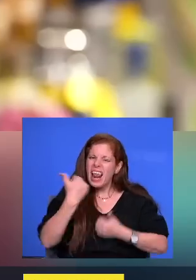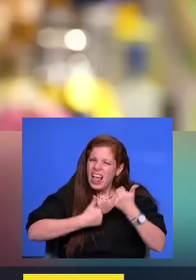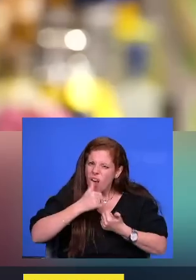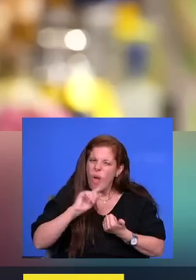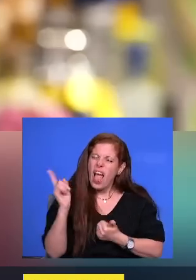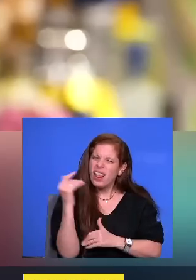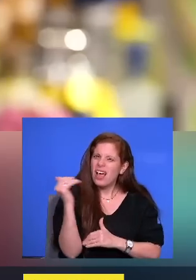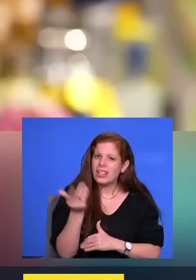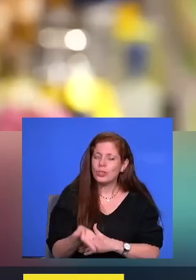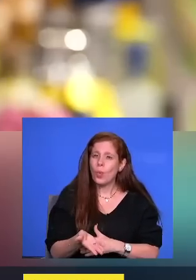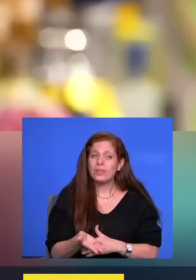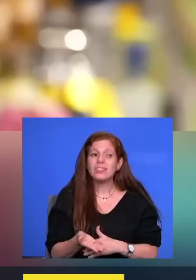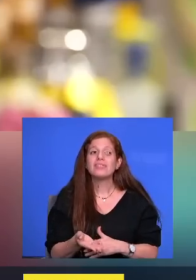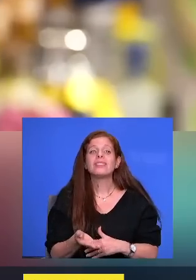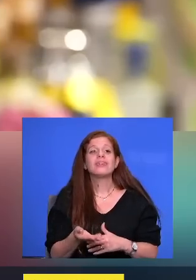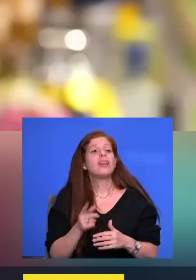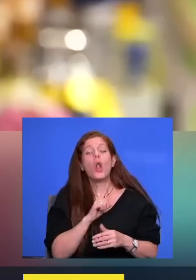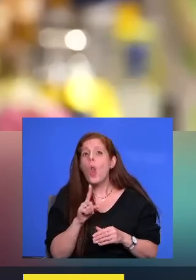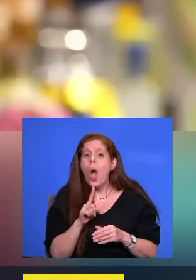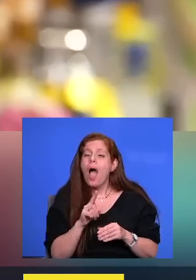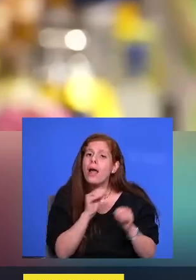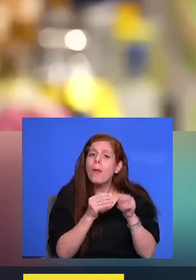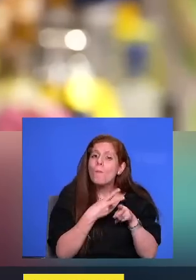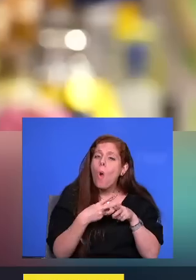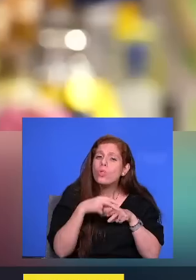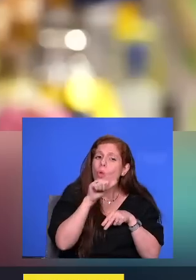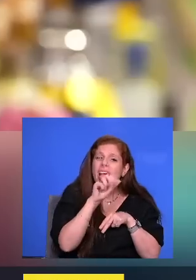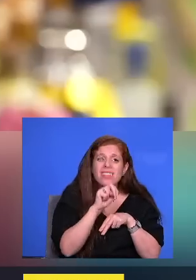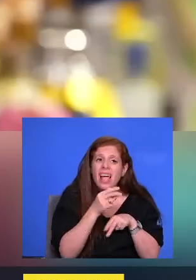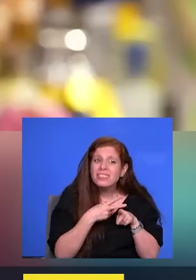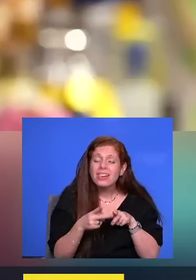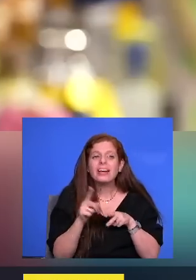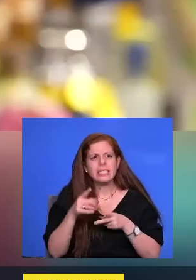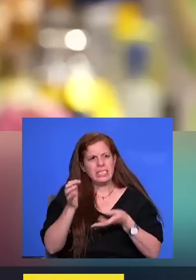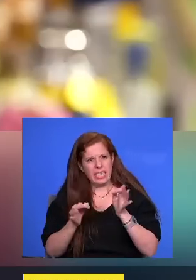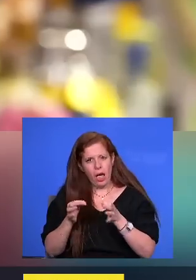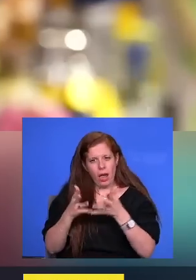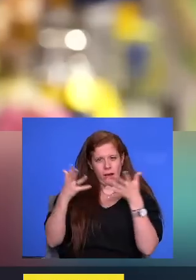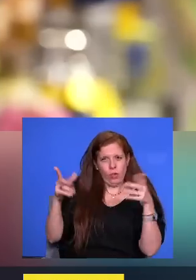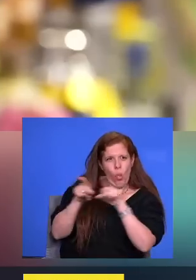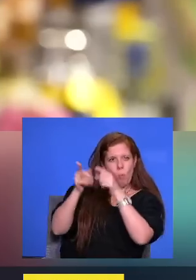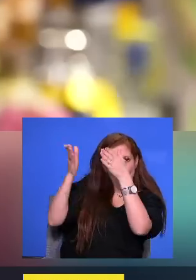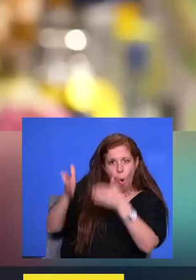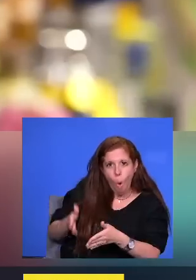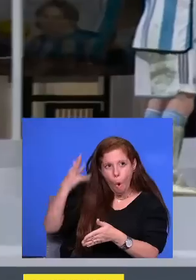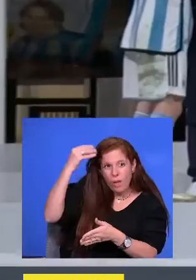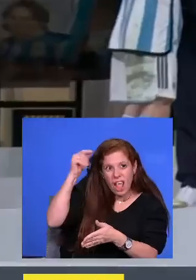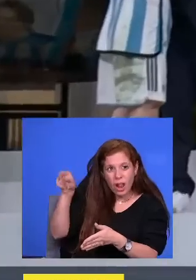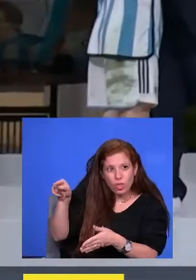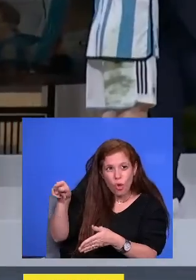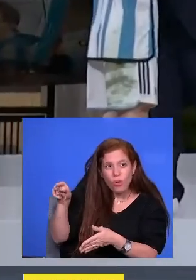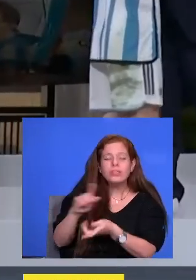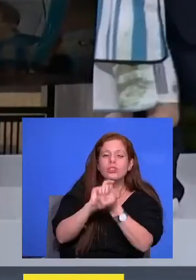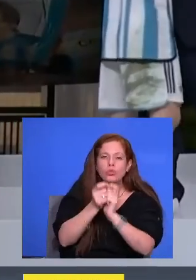كافه يعني ما هي محصوره على النصر فقط يعني لاعب كبير مثل رونالدو راح يكون في تغيير في الدوري السعودي